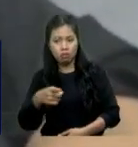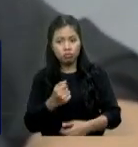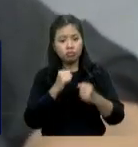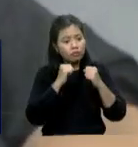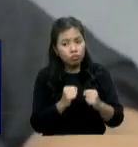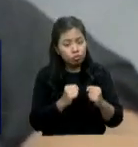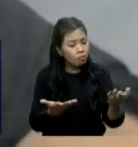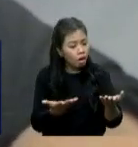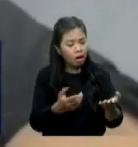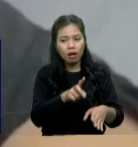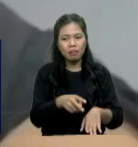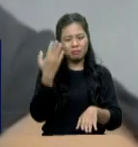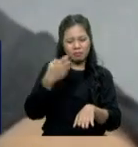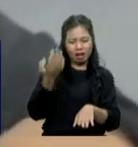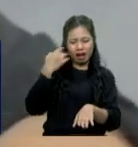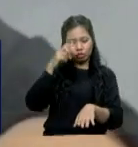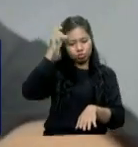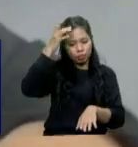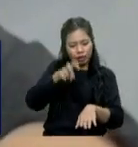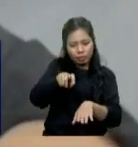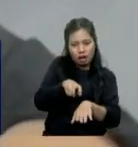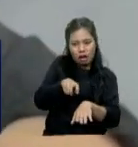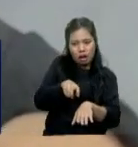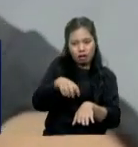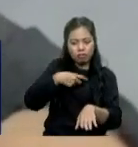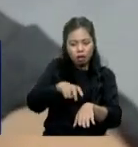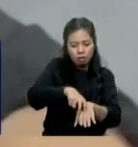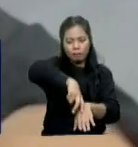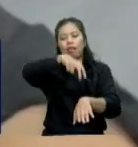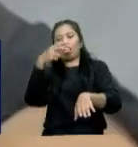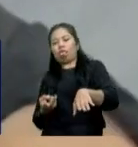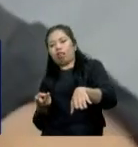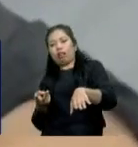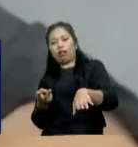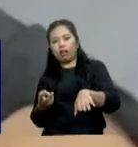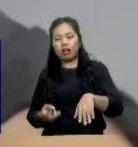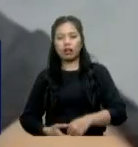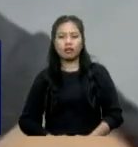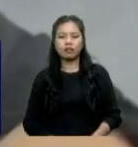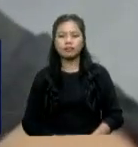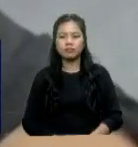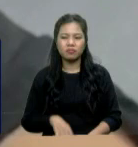supir, anak saya kepental, saya nggak tahu. Oh, berarti saat itu banyak yang baru tidur ya? Iya.